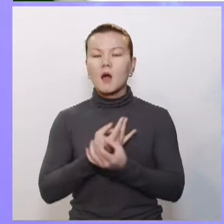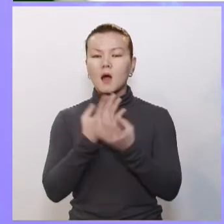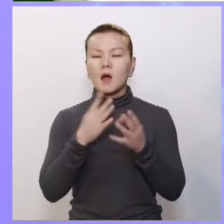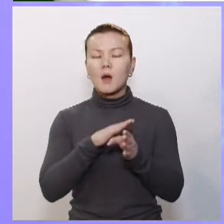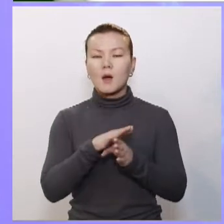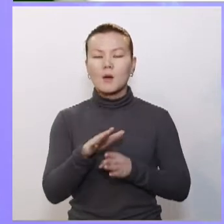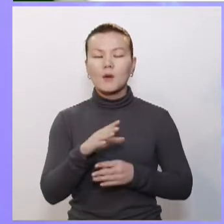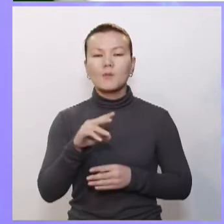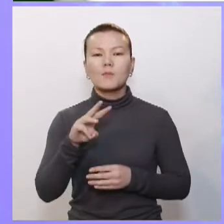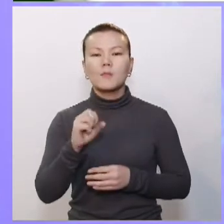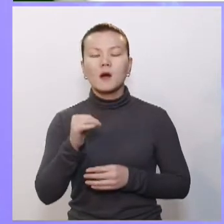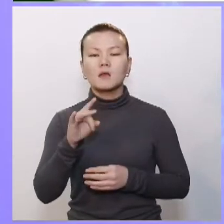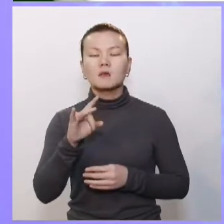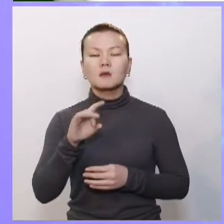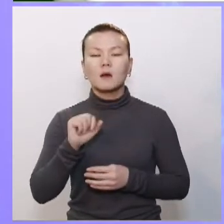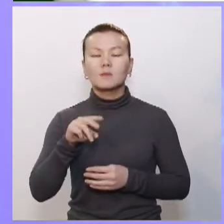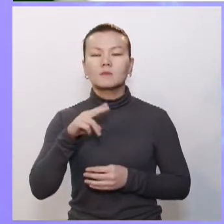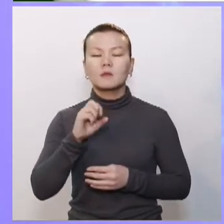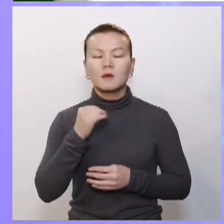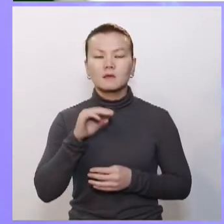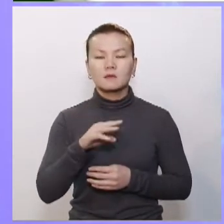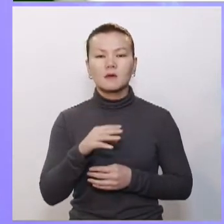Бак тигишет.